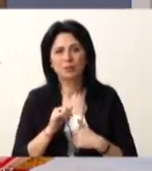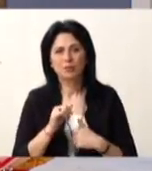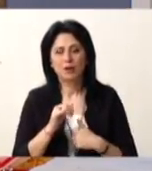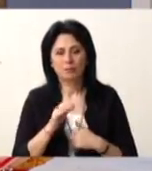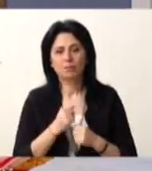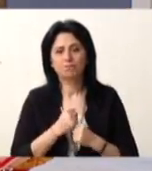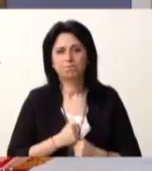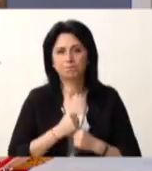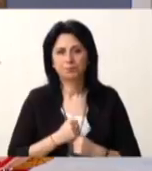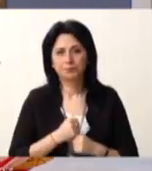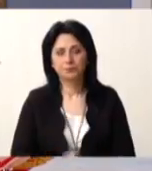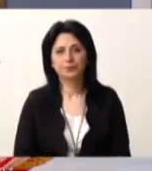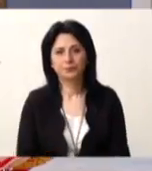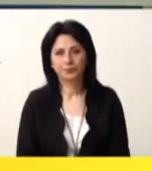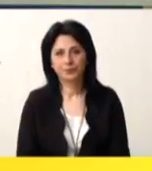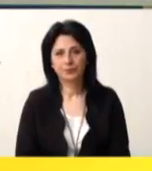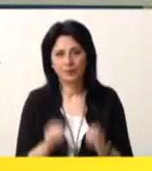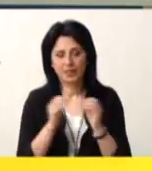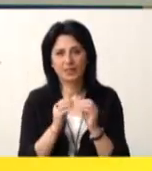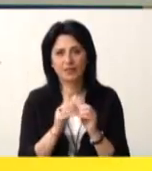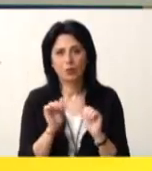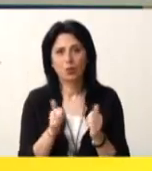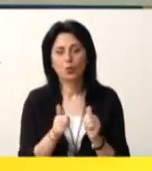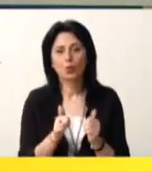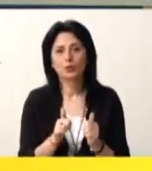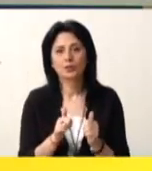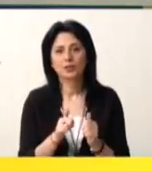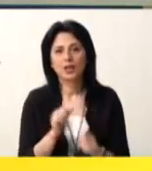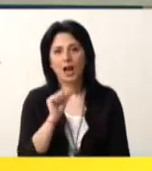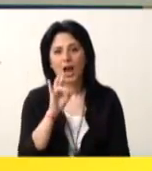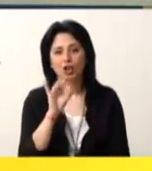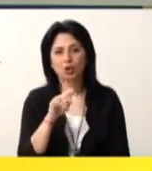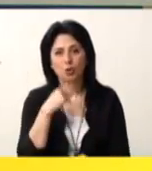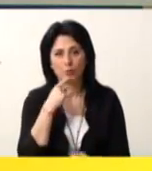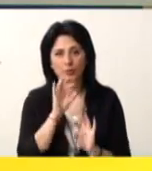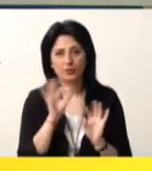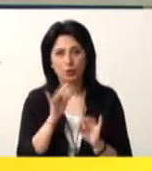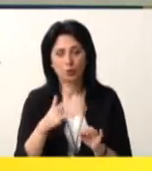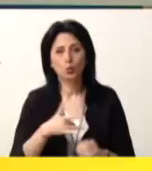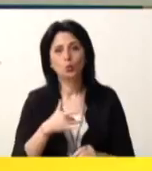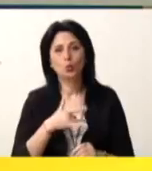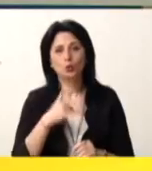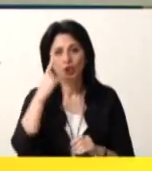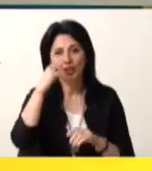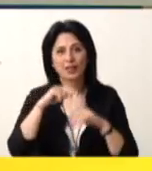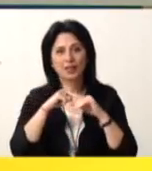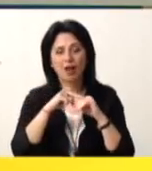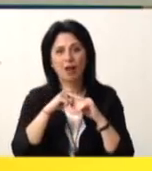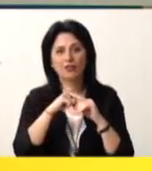კუჭის თავთან. აი ისევე როგორც ახლა ანდრომ ხაზი გაუსვა, რომ კუჭის თავთან,